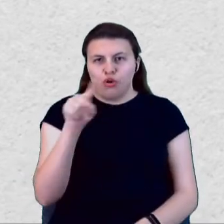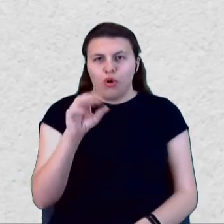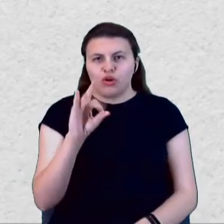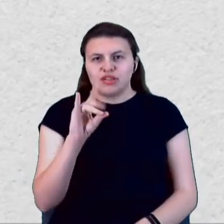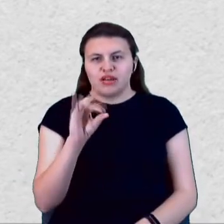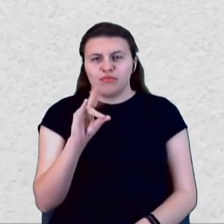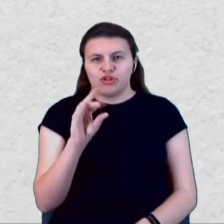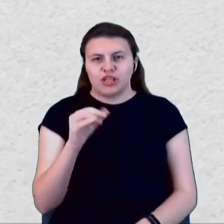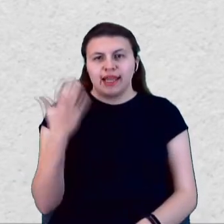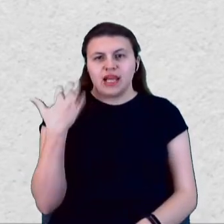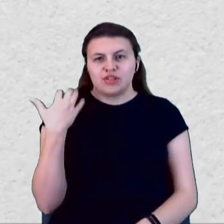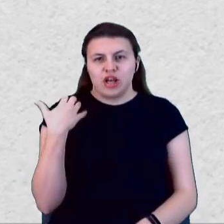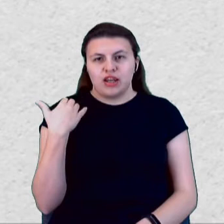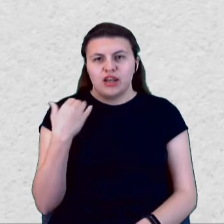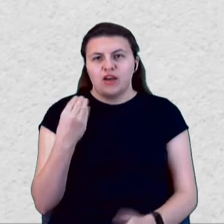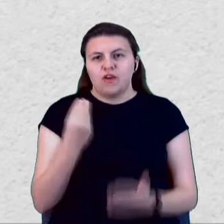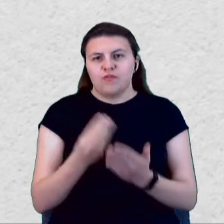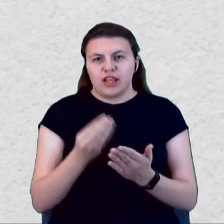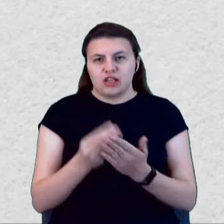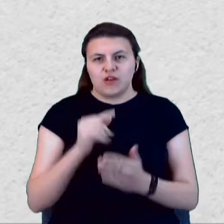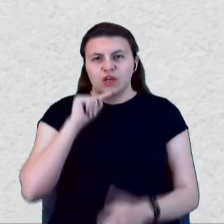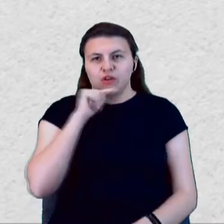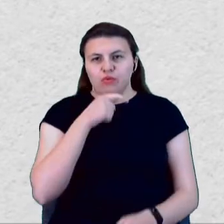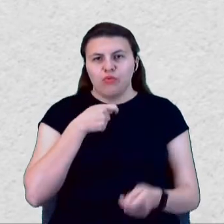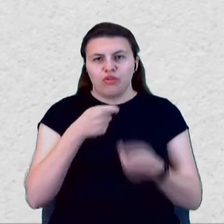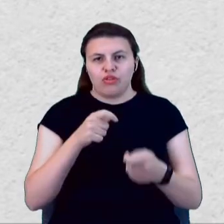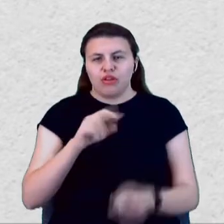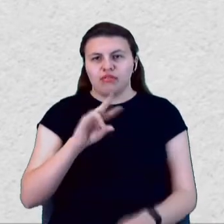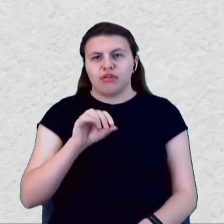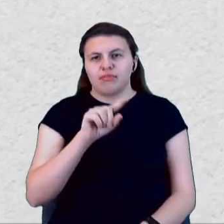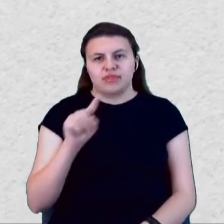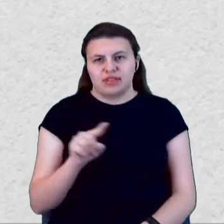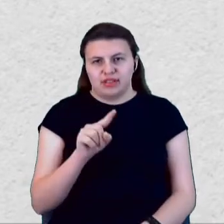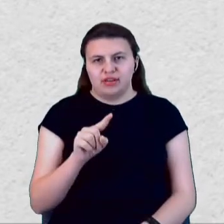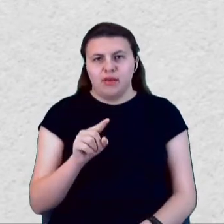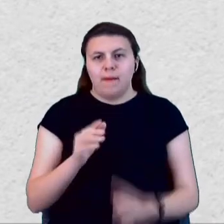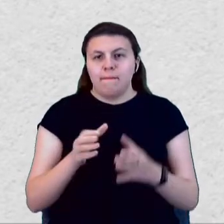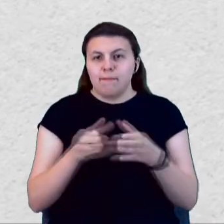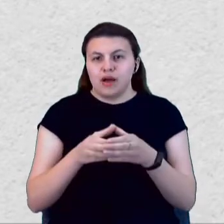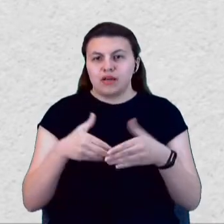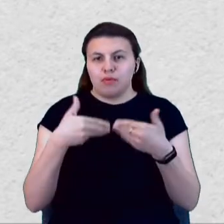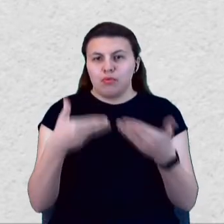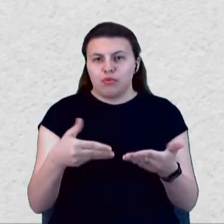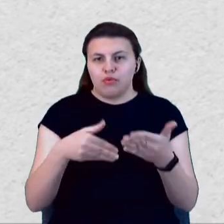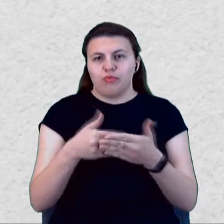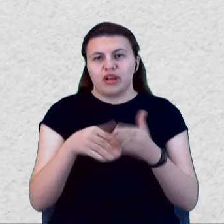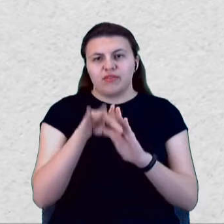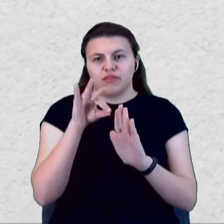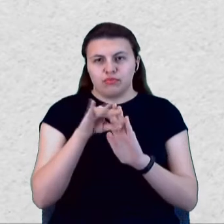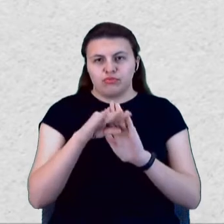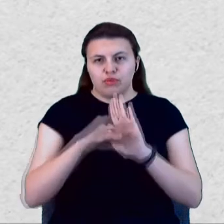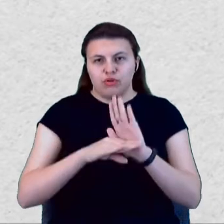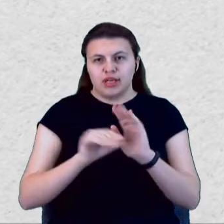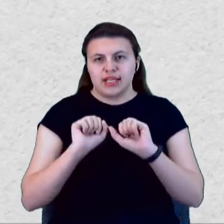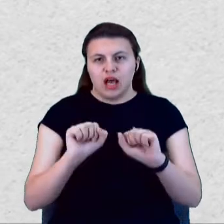начальник фінансово-економічного управління Новокраматорського машинобудівного заводу. Партія пропонує у передвиборчій програмі захист прав